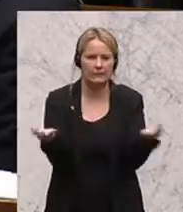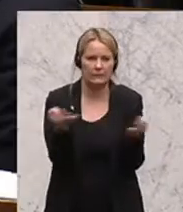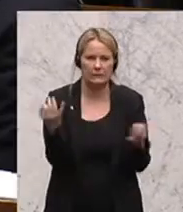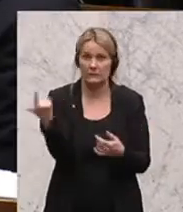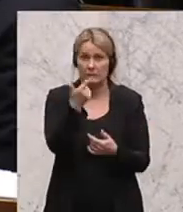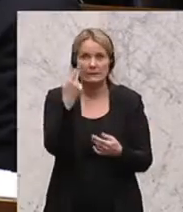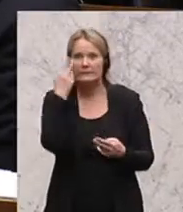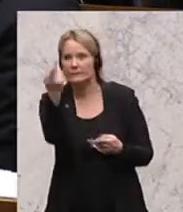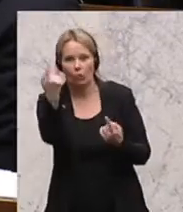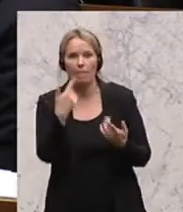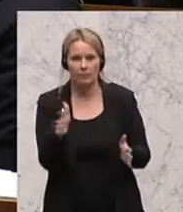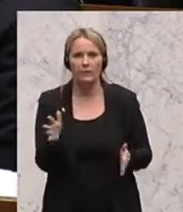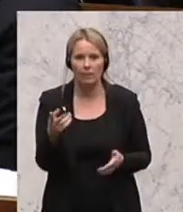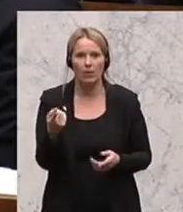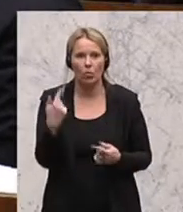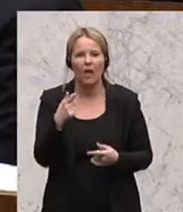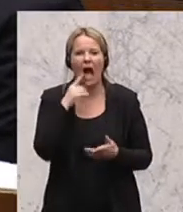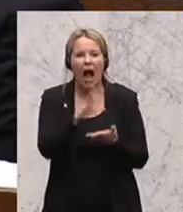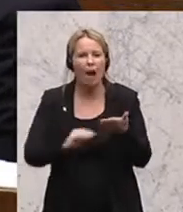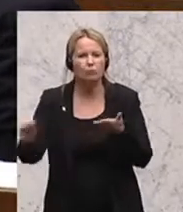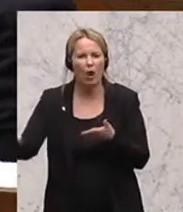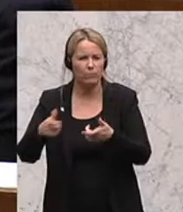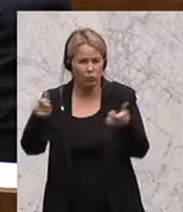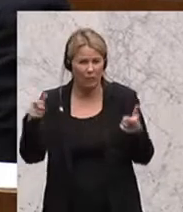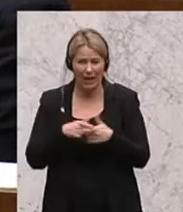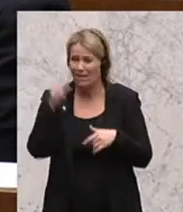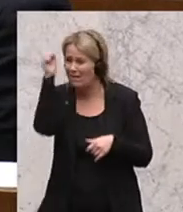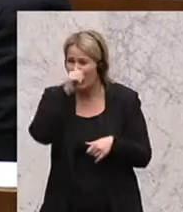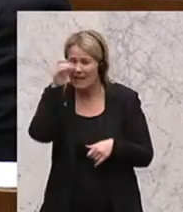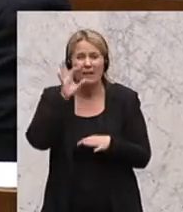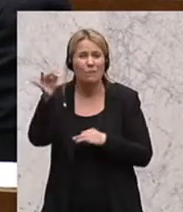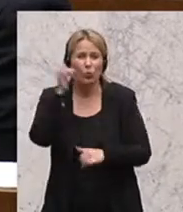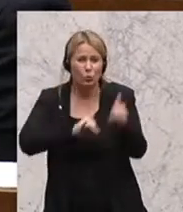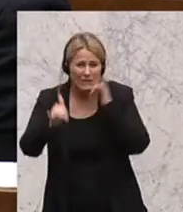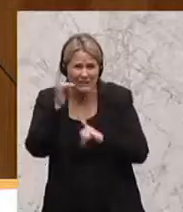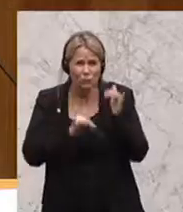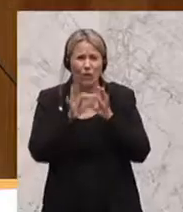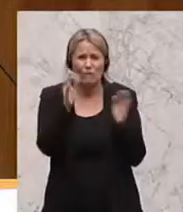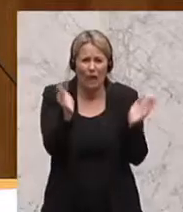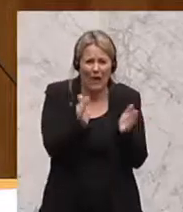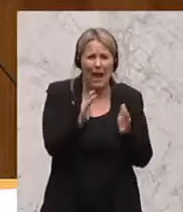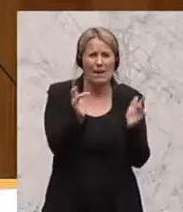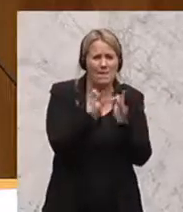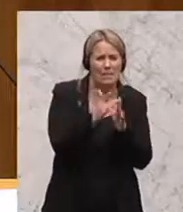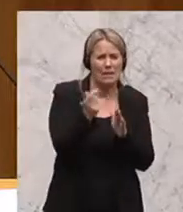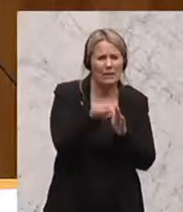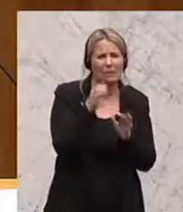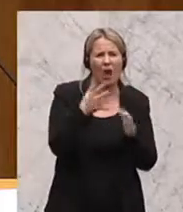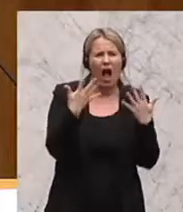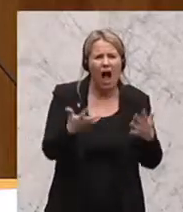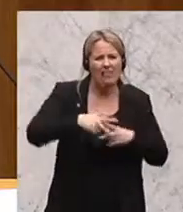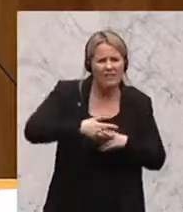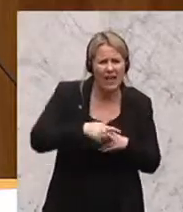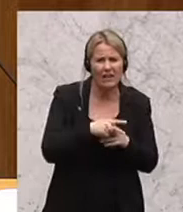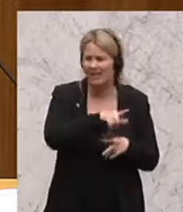noch nicht einmal sehen können. Das Abschreibungspaket ist ein Wahnsinn, nicht nur für den Tourismus, für die ganzen Klein- und Mittelbetriebe, für die Handwerker. Was glauben